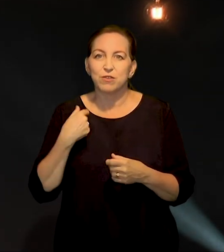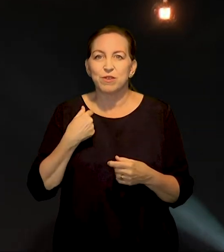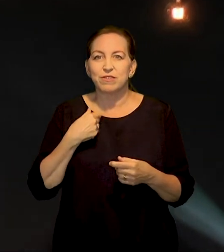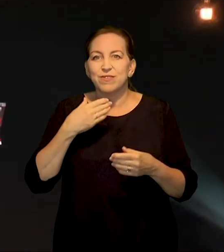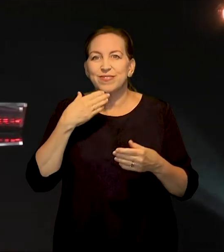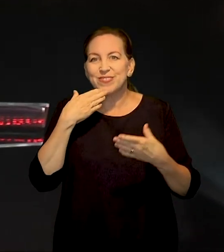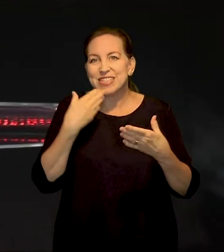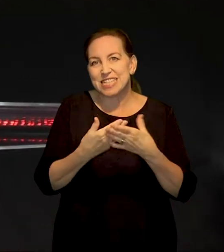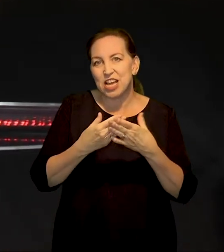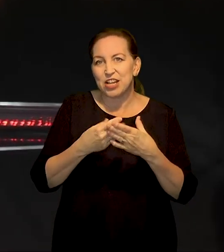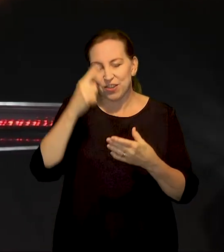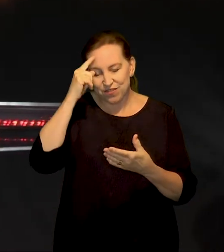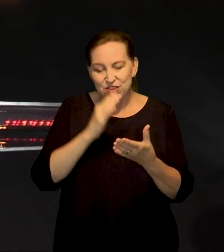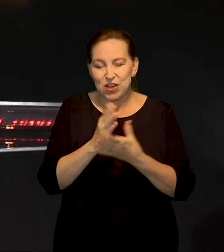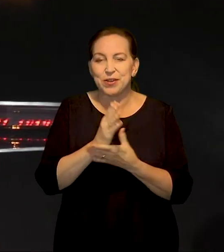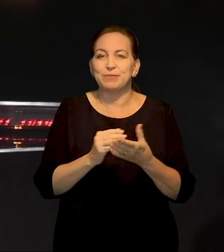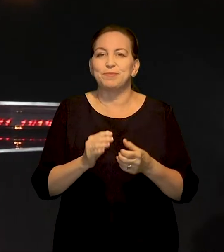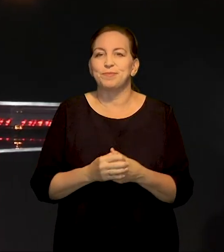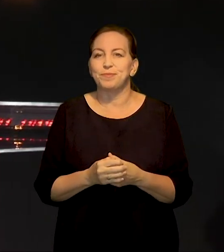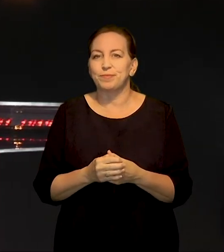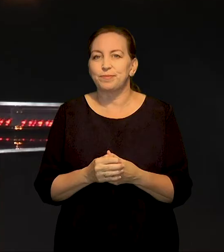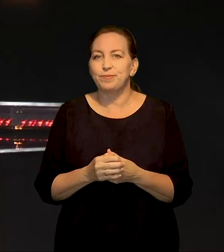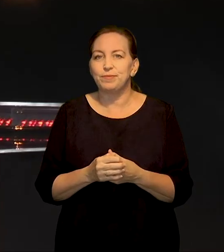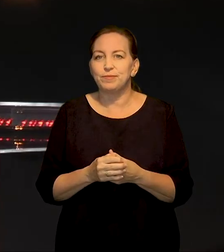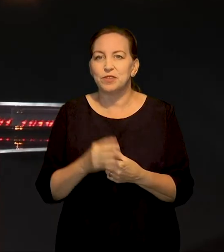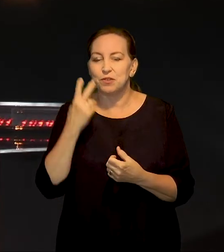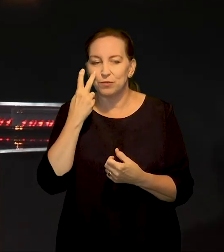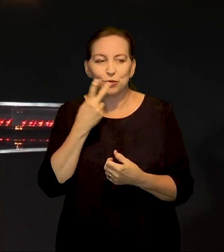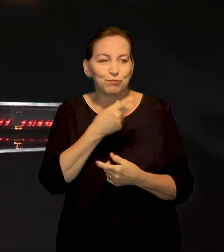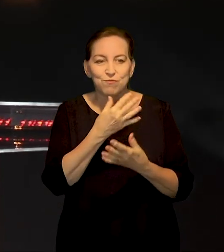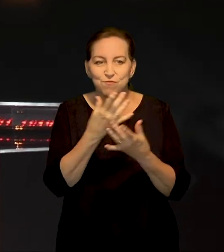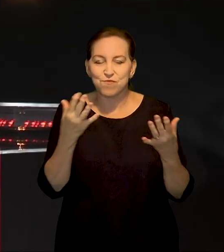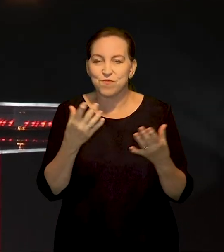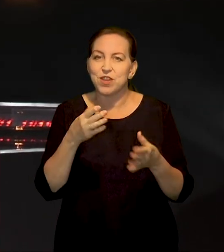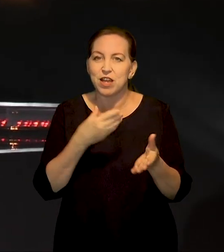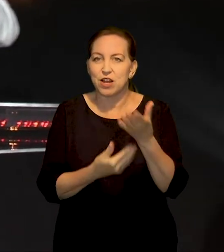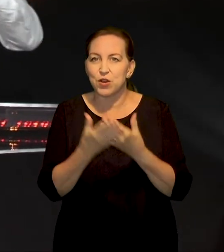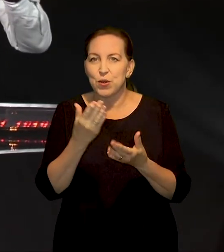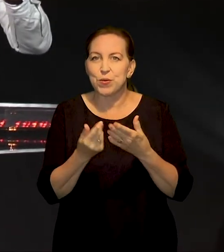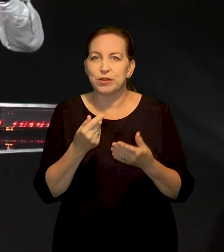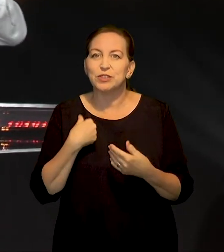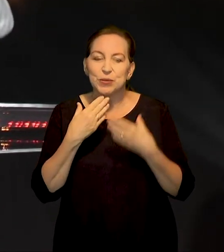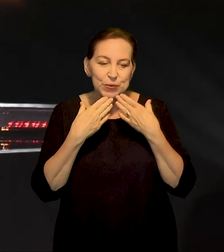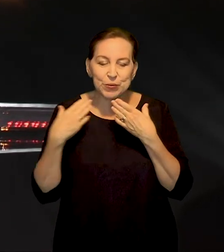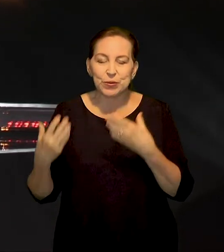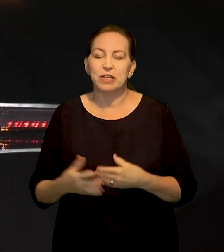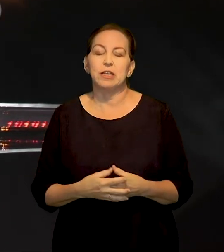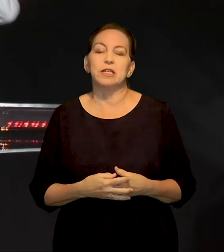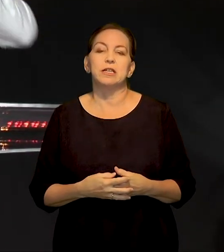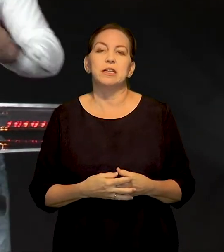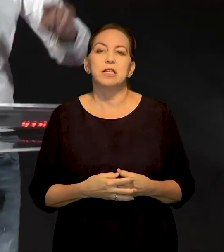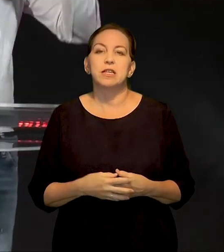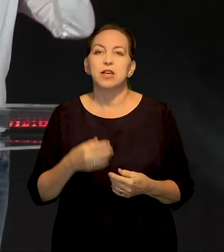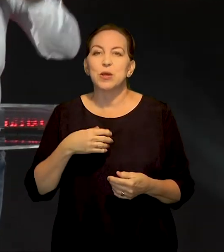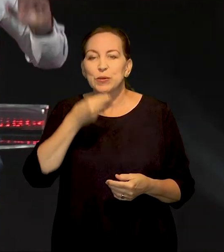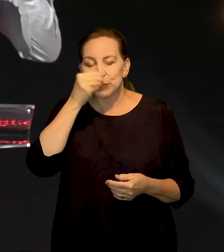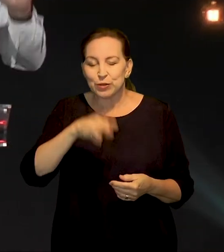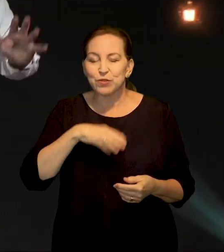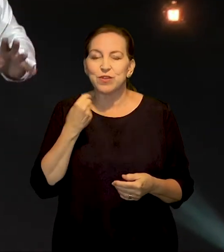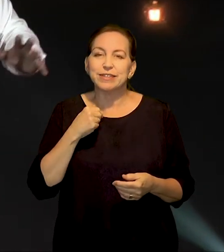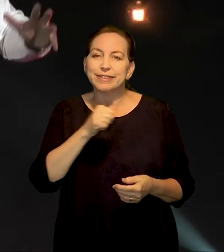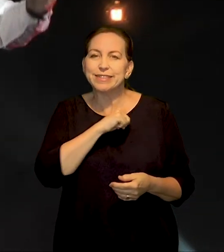ziarno, które jest siane przez gospodarza i właściciela, może spaść nie na żyzną glebę serca, ale może spaść na